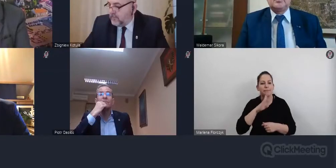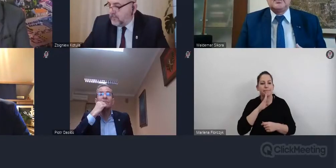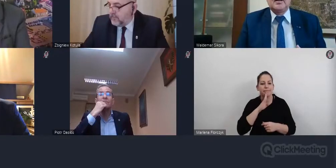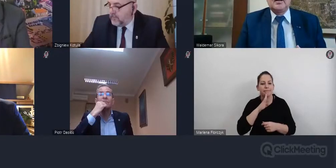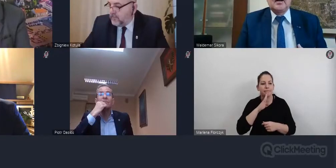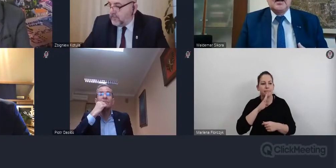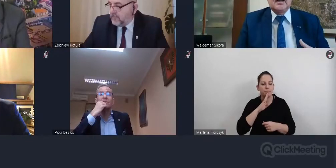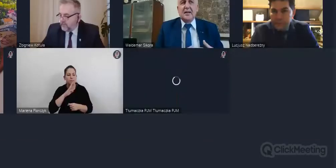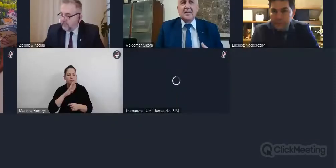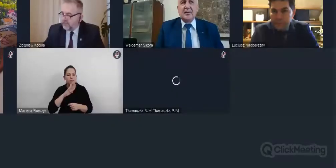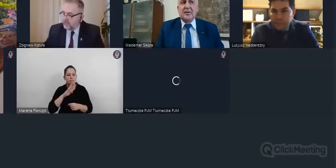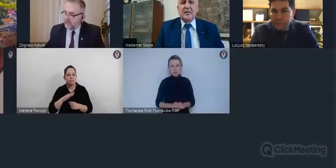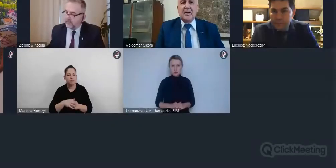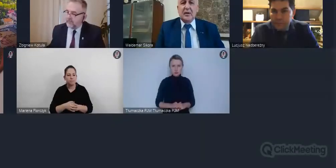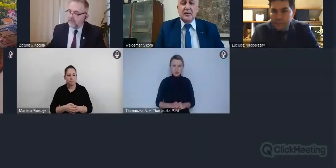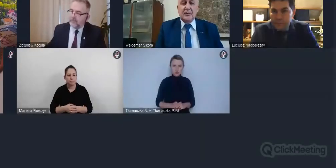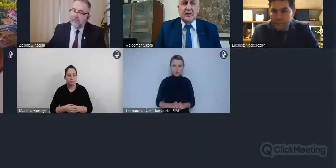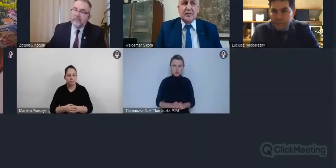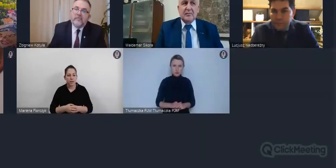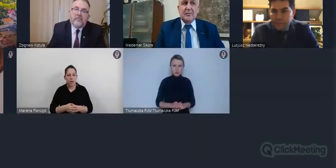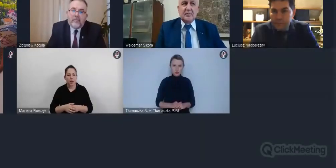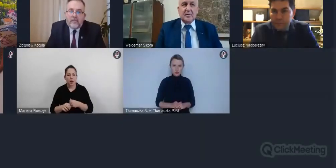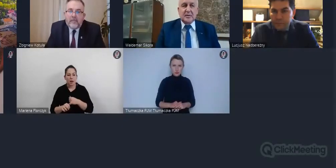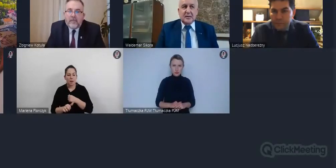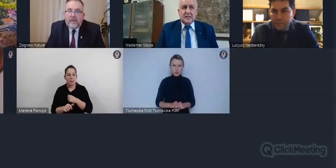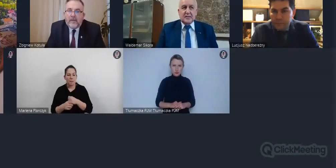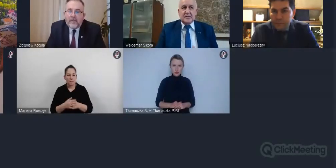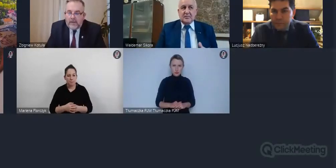zahamowało i spowodowało